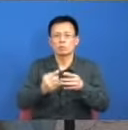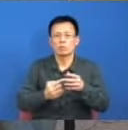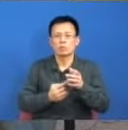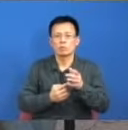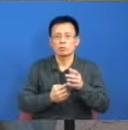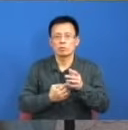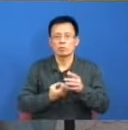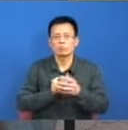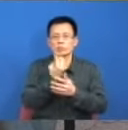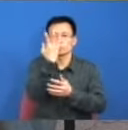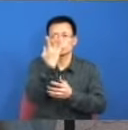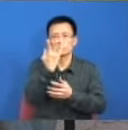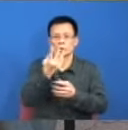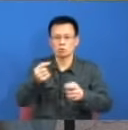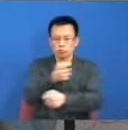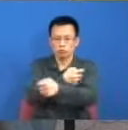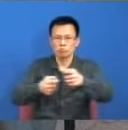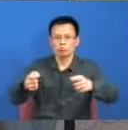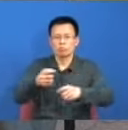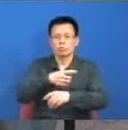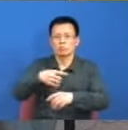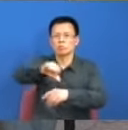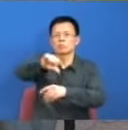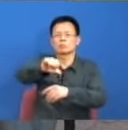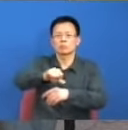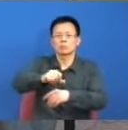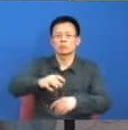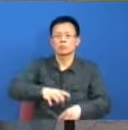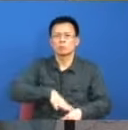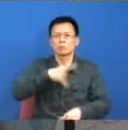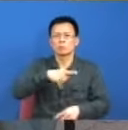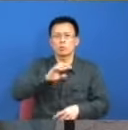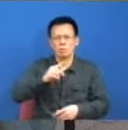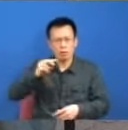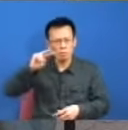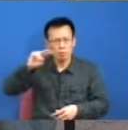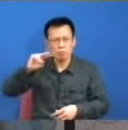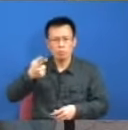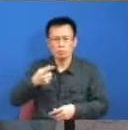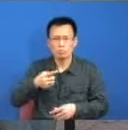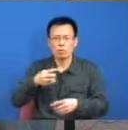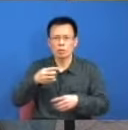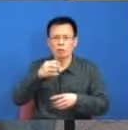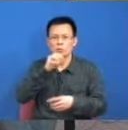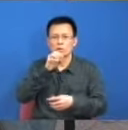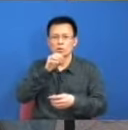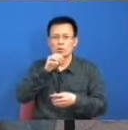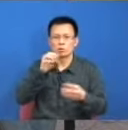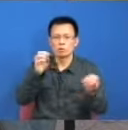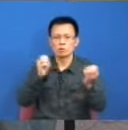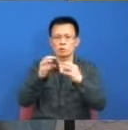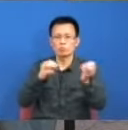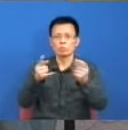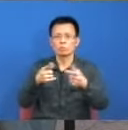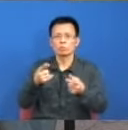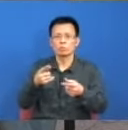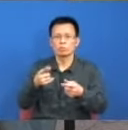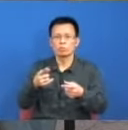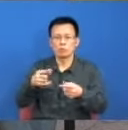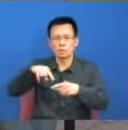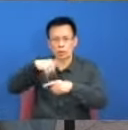滿。但是點解到最後會係討論變咗討論啲咁嘅嘢咧？咁、我哋班即係我哋上街的意